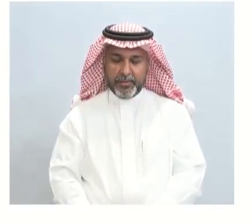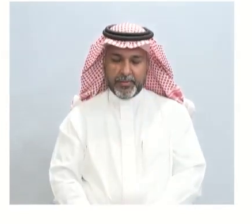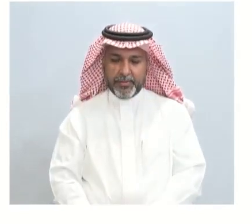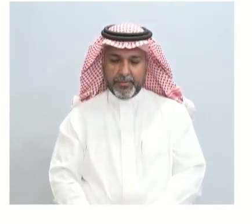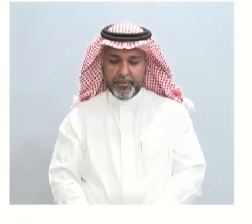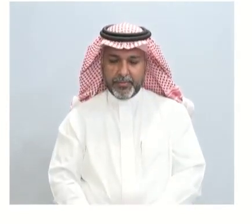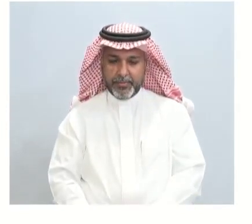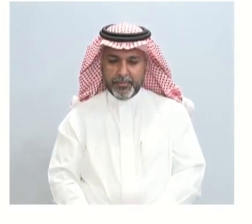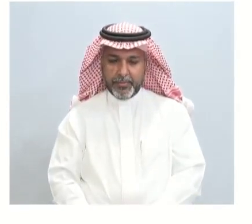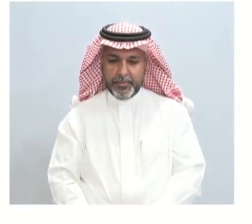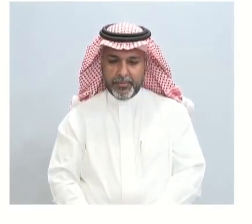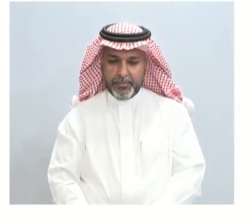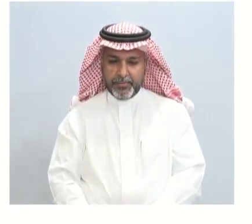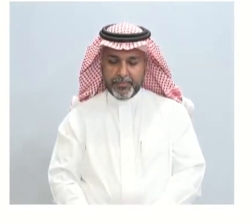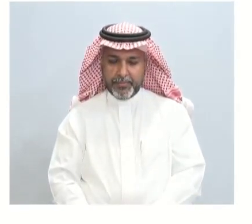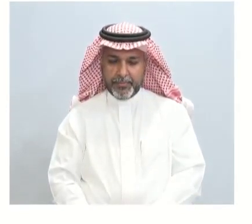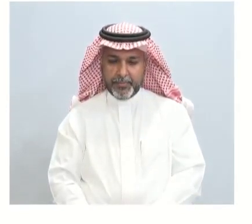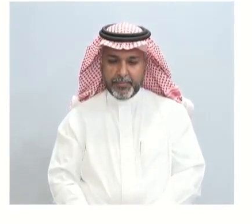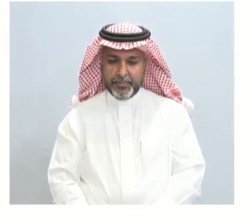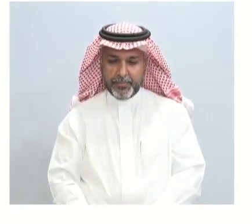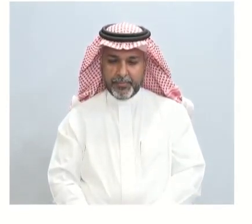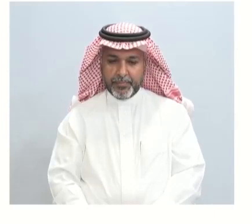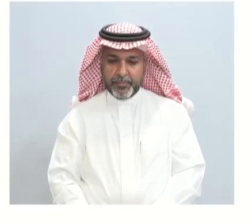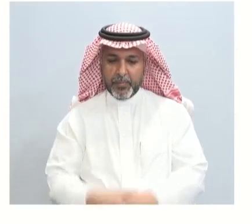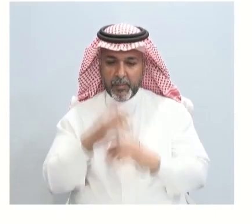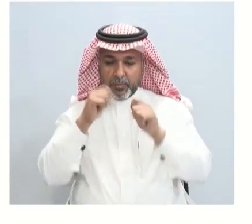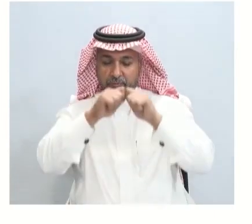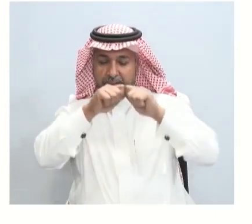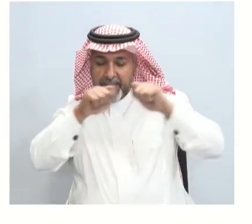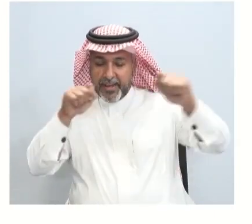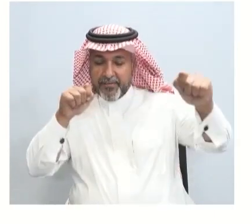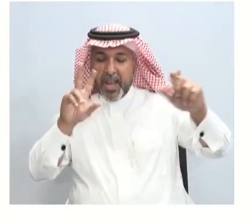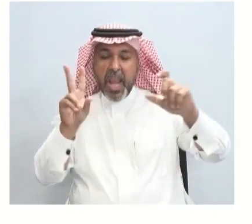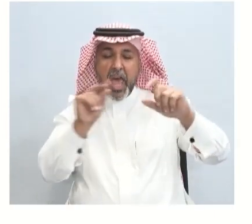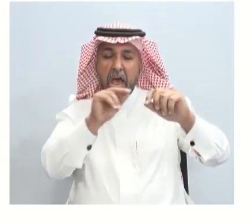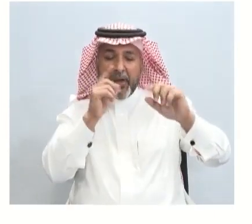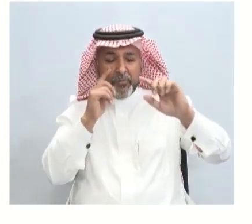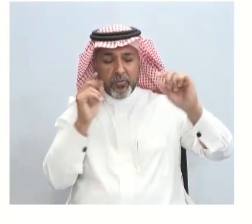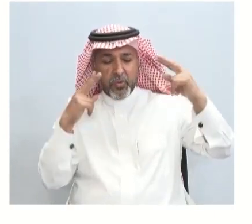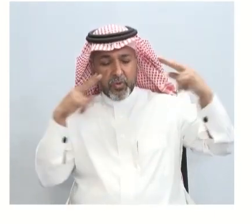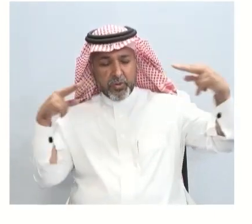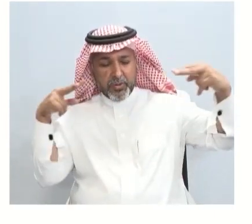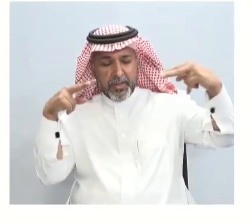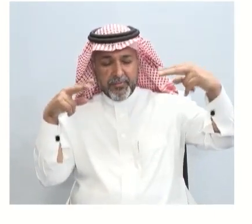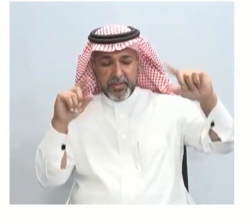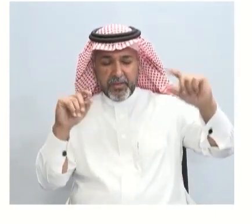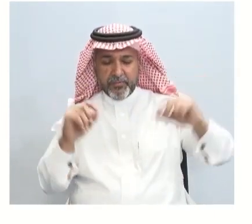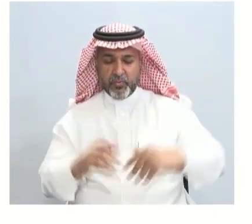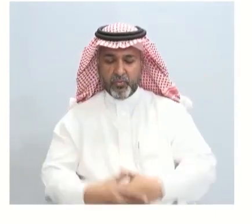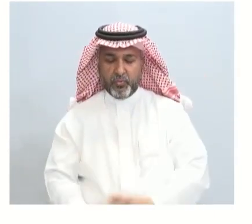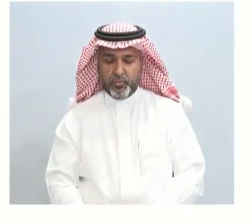الاصل لو اخذت اي نقطه فبالتالي وصلتها ستجد ان هناك نقطه تقابلها في المنحني